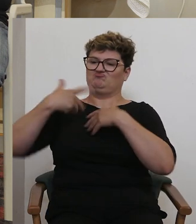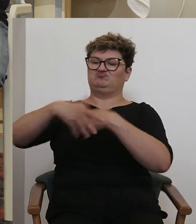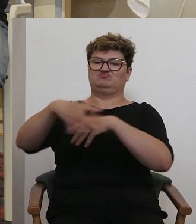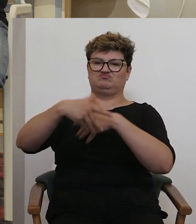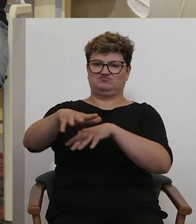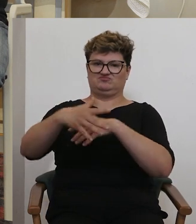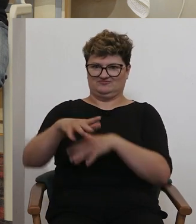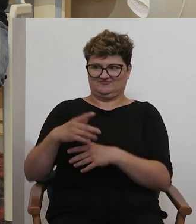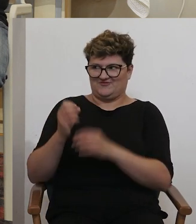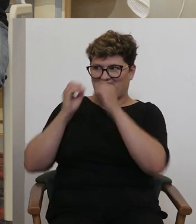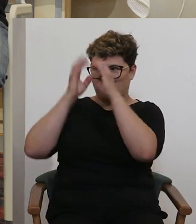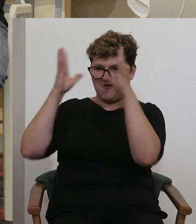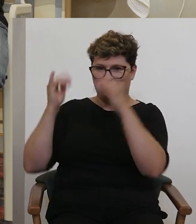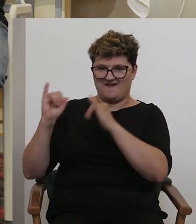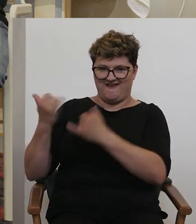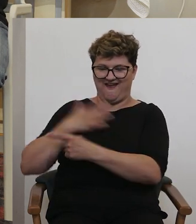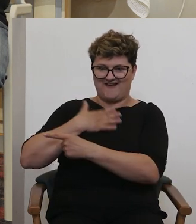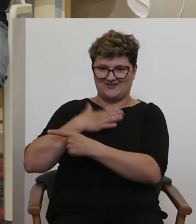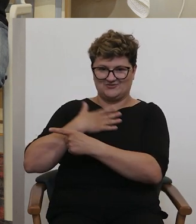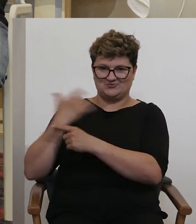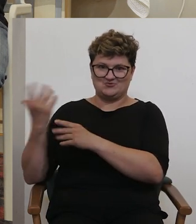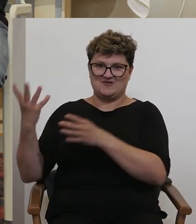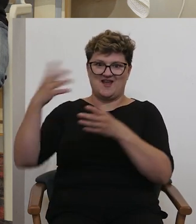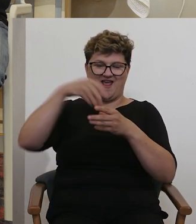tutaj do tej brygady dołączyli, co się działo.